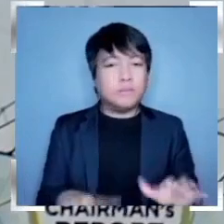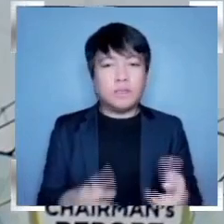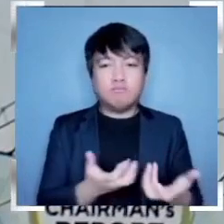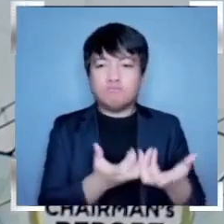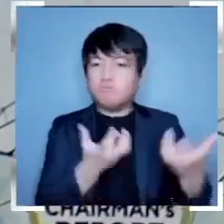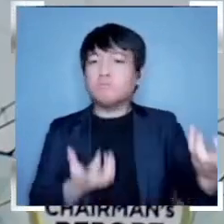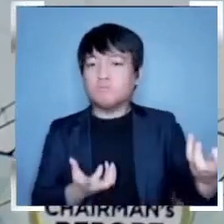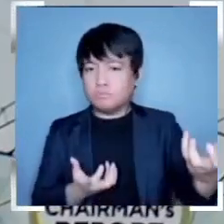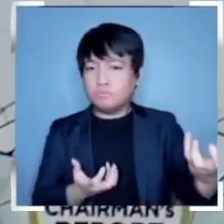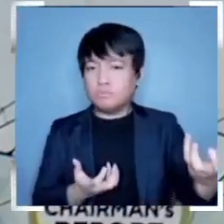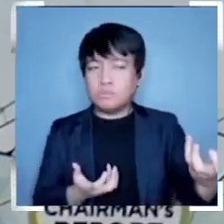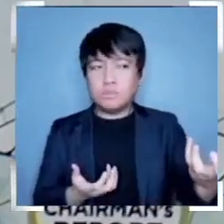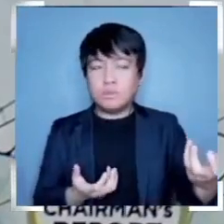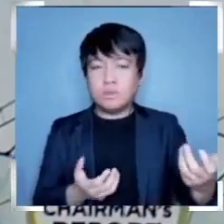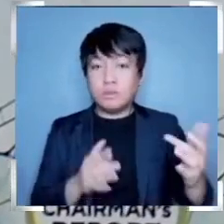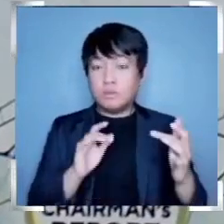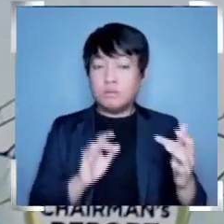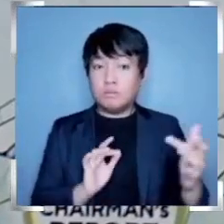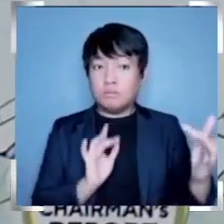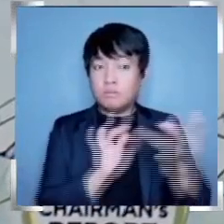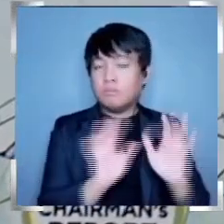any